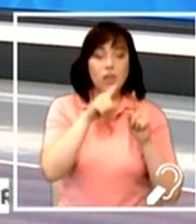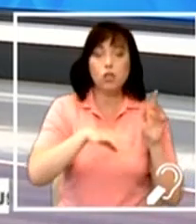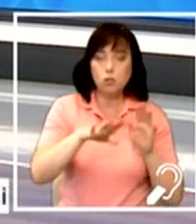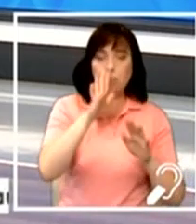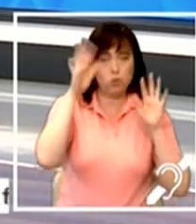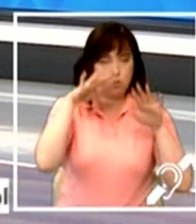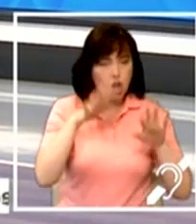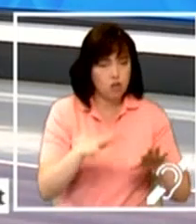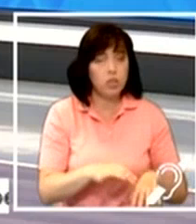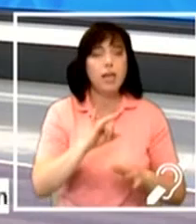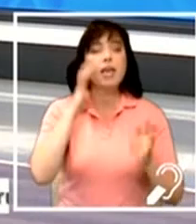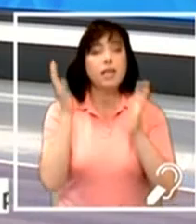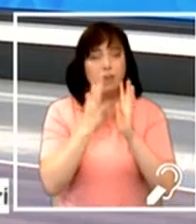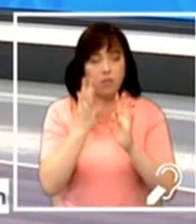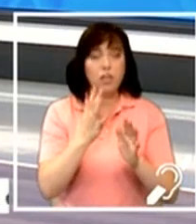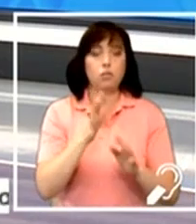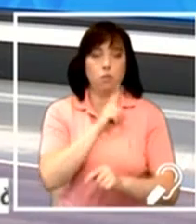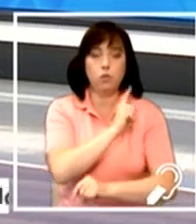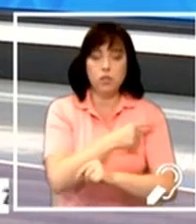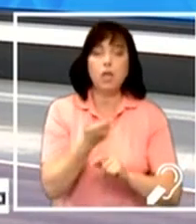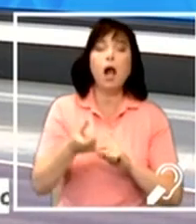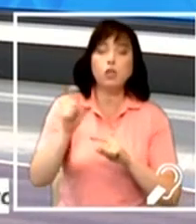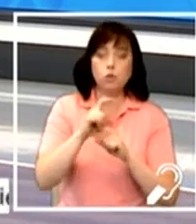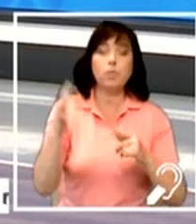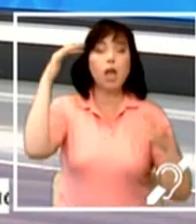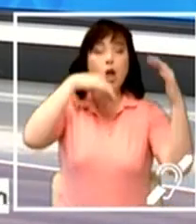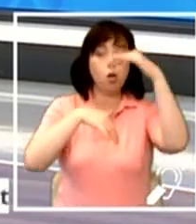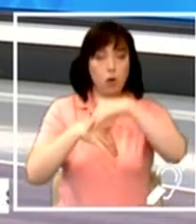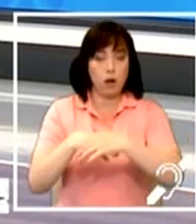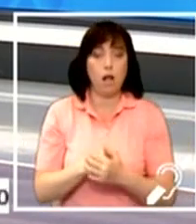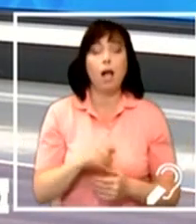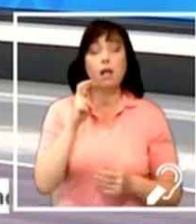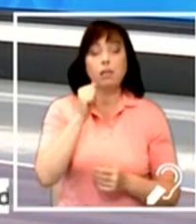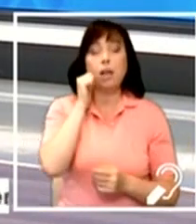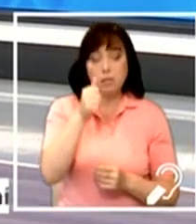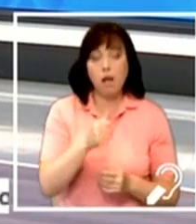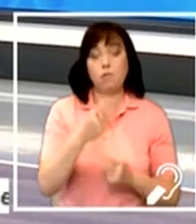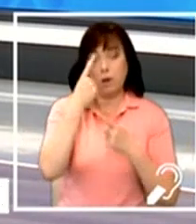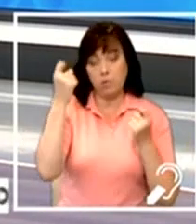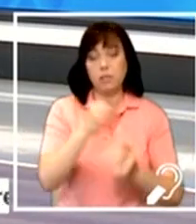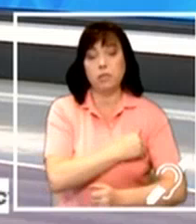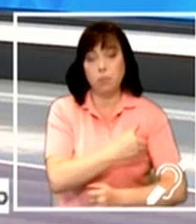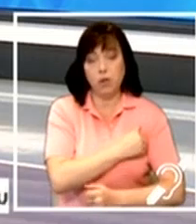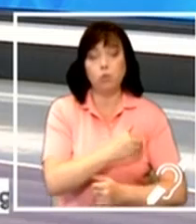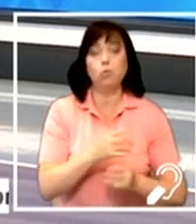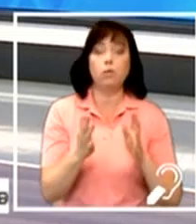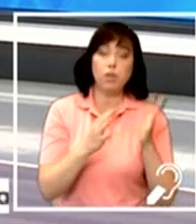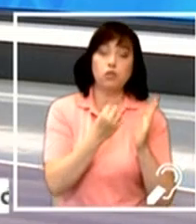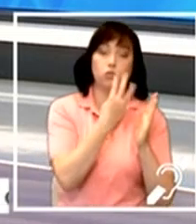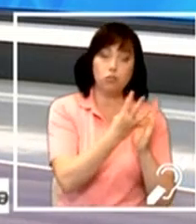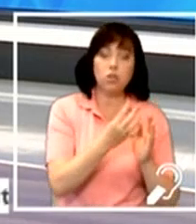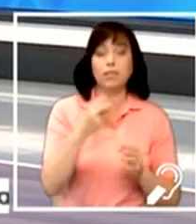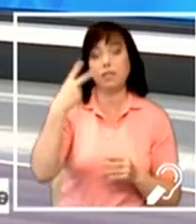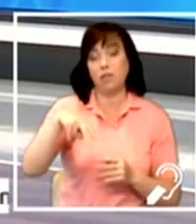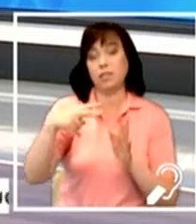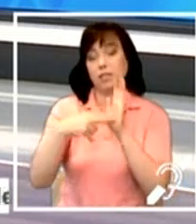fi ploi intense, iar vântul va răbufni, în special în zona montană înaltă. Pentru ziua de mâine sunt anunțate temperaturi cuprinse între